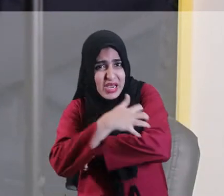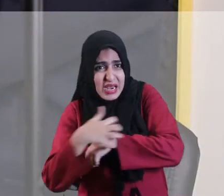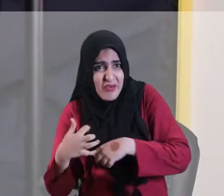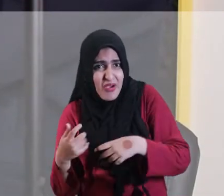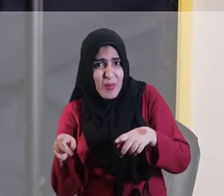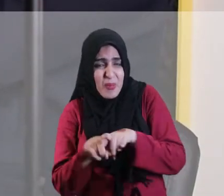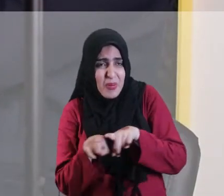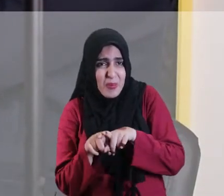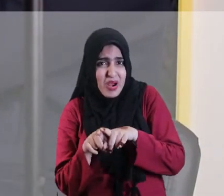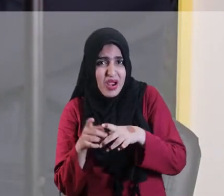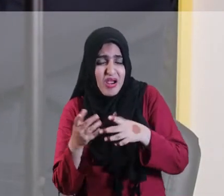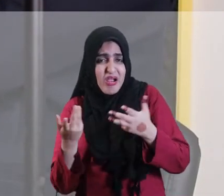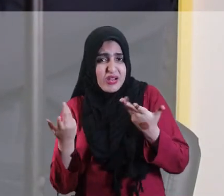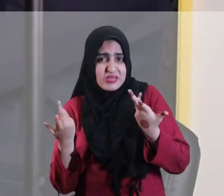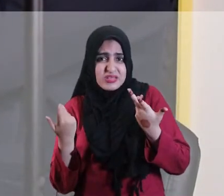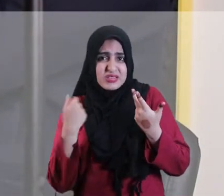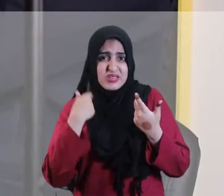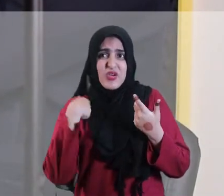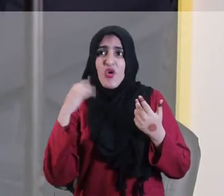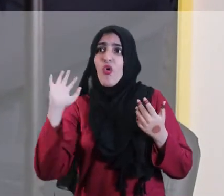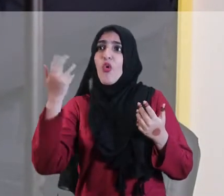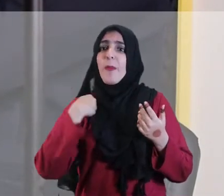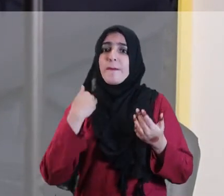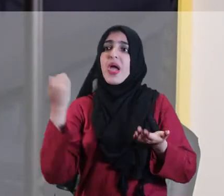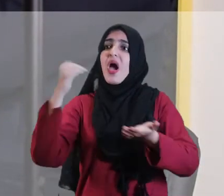करना ना